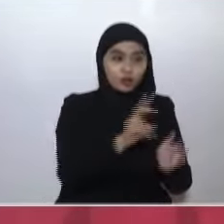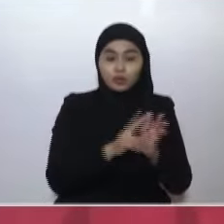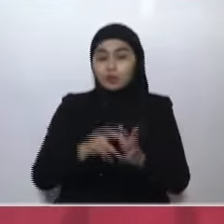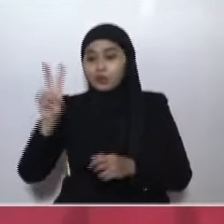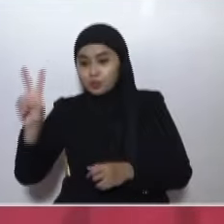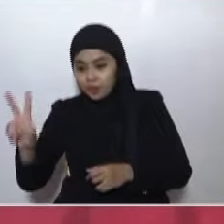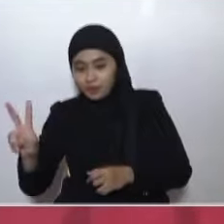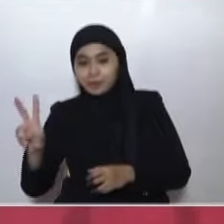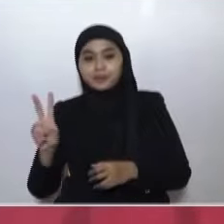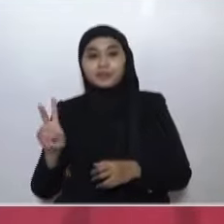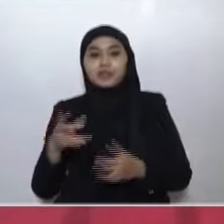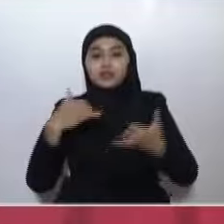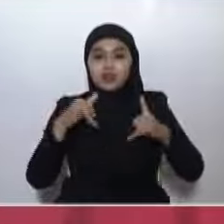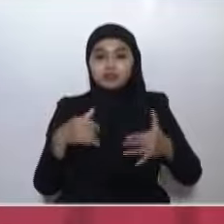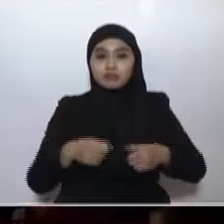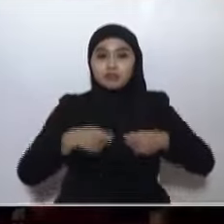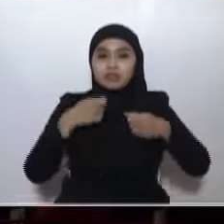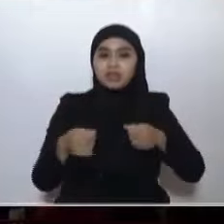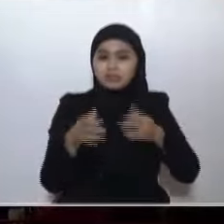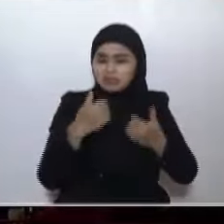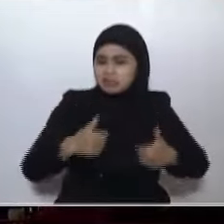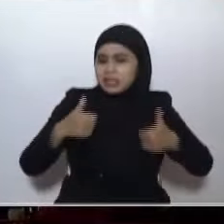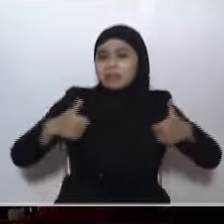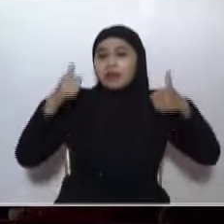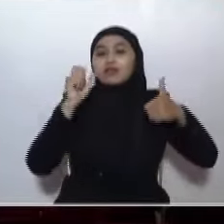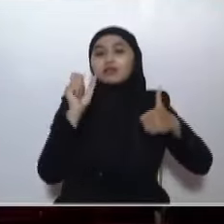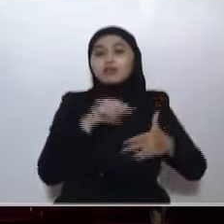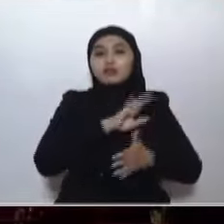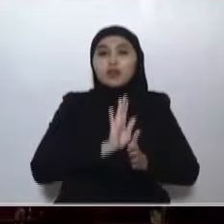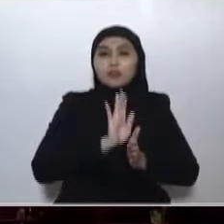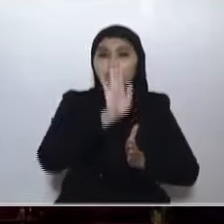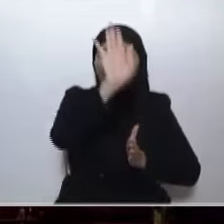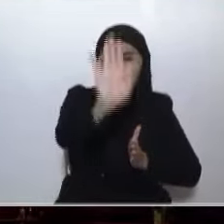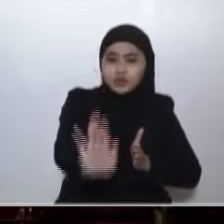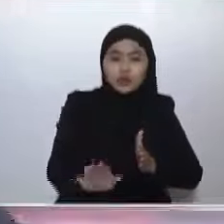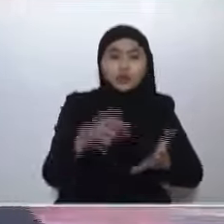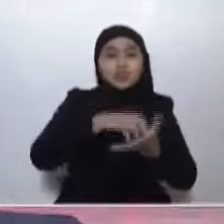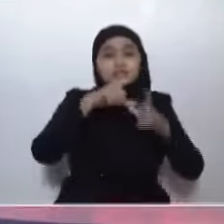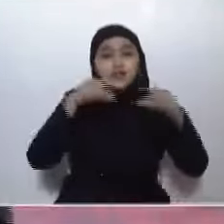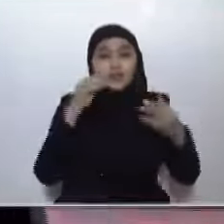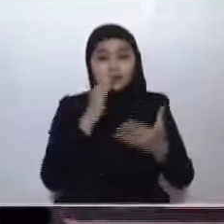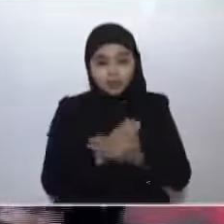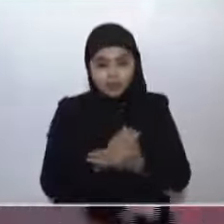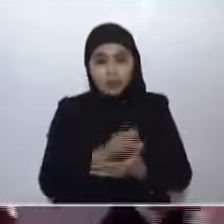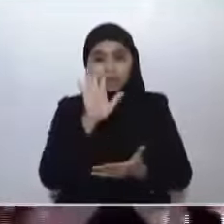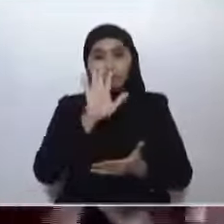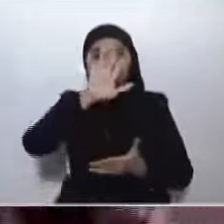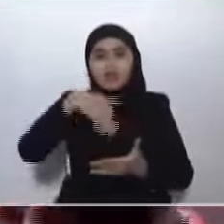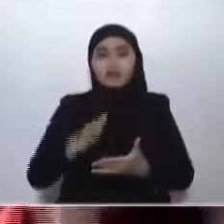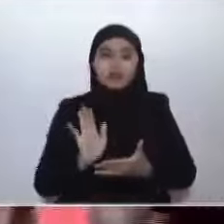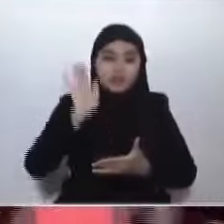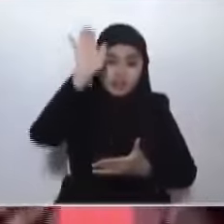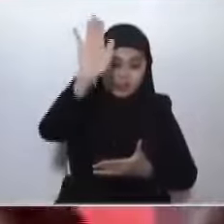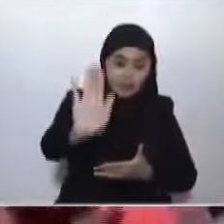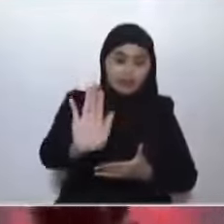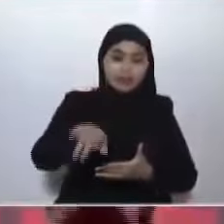nomor urut telah memberikan yang terbaik bagi kemajuan provinsi Jawa Tengah selama 5 tahun ke depan